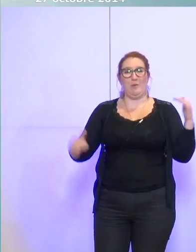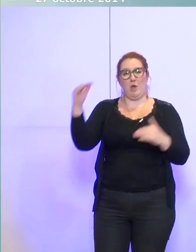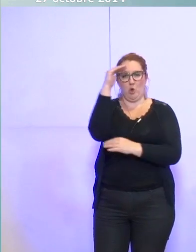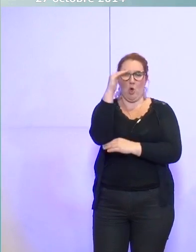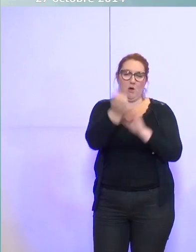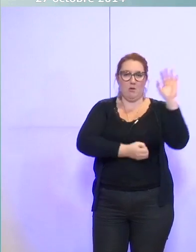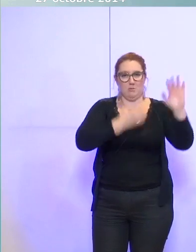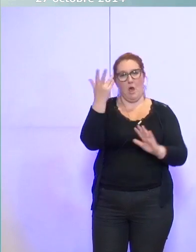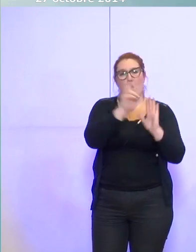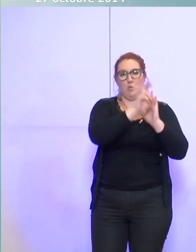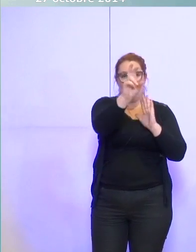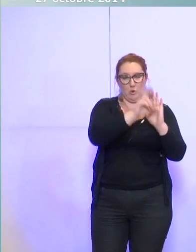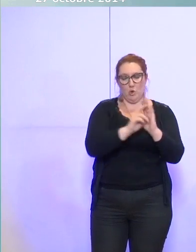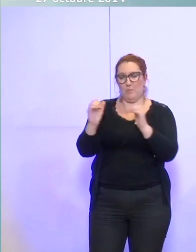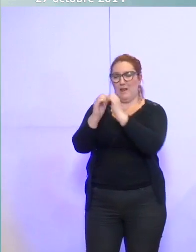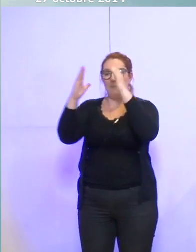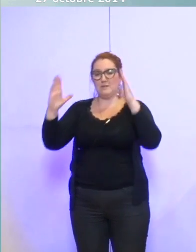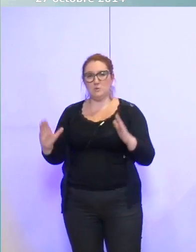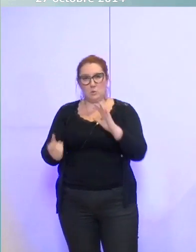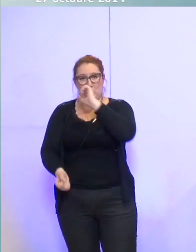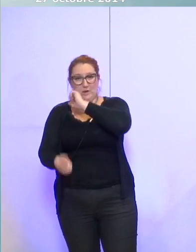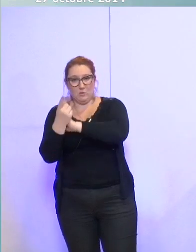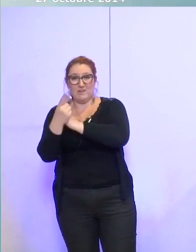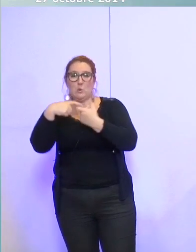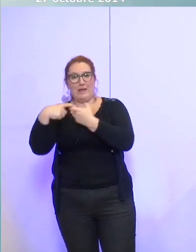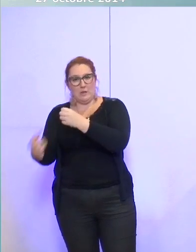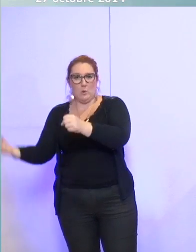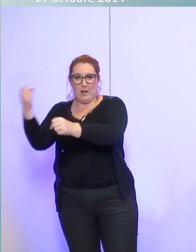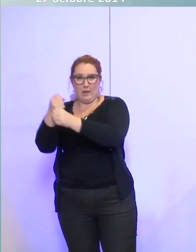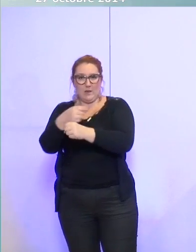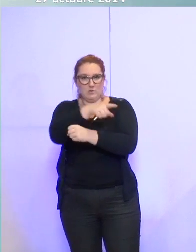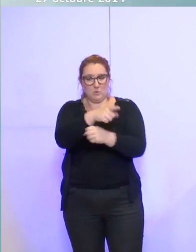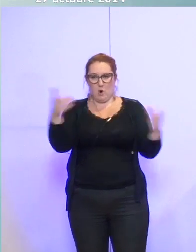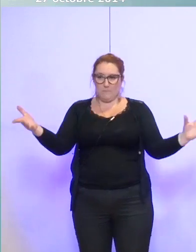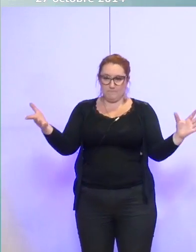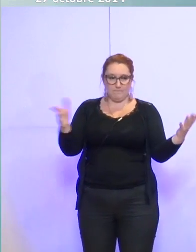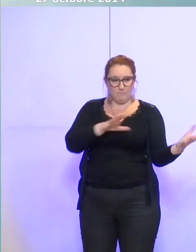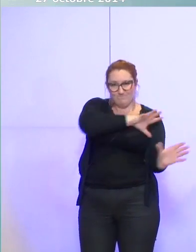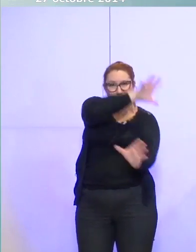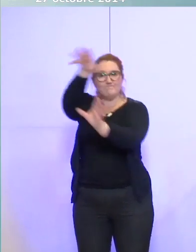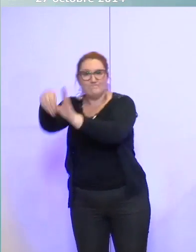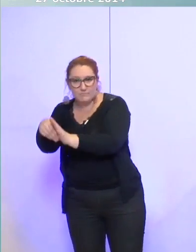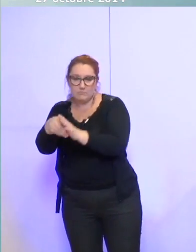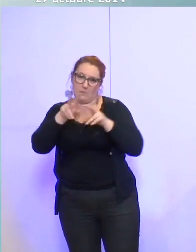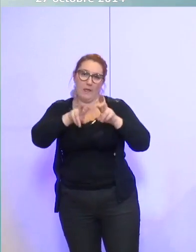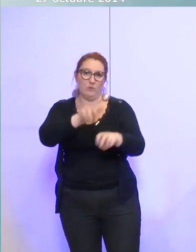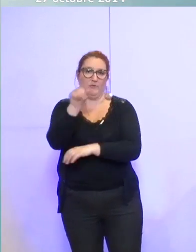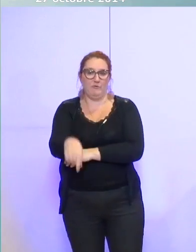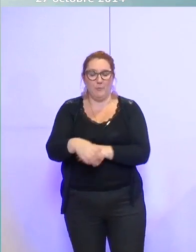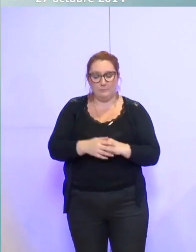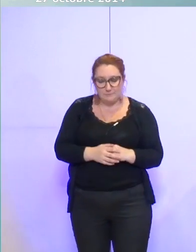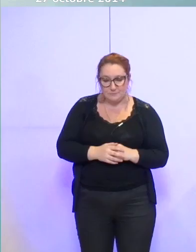et cette maison de l'innovation et de la création soit étudié. La deuxième a trait à la question de la